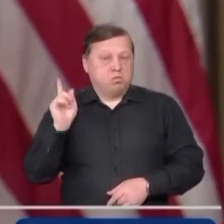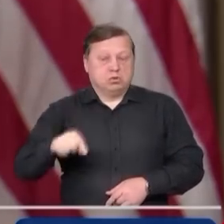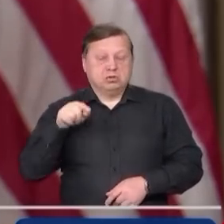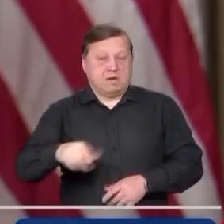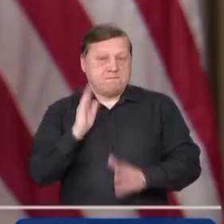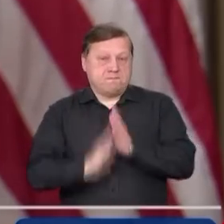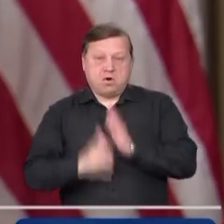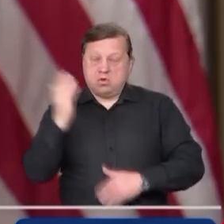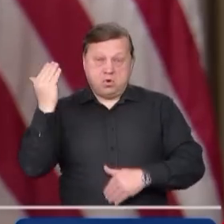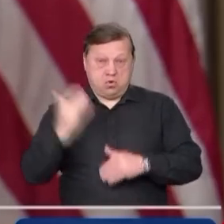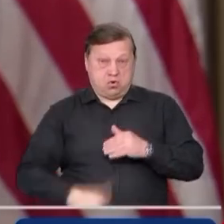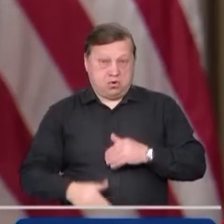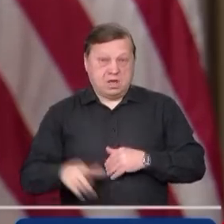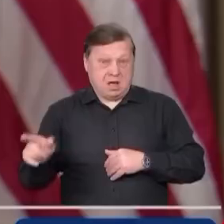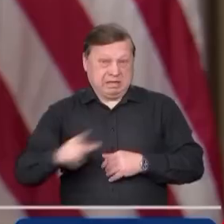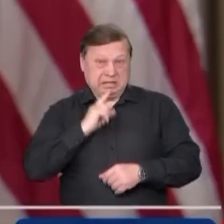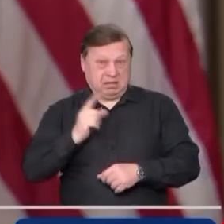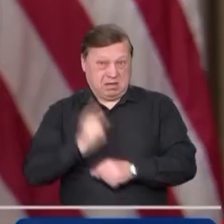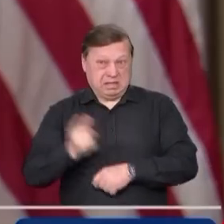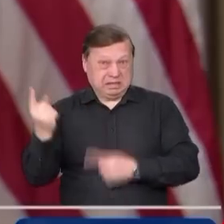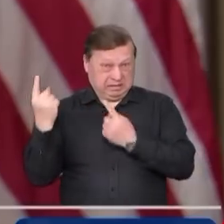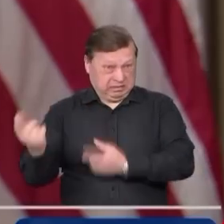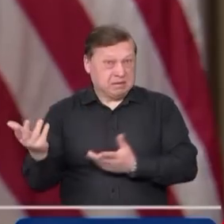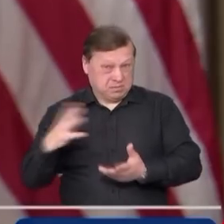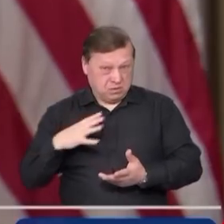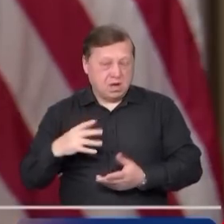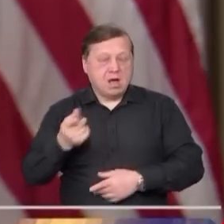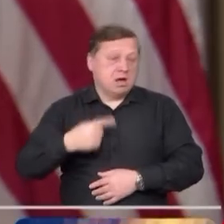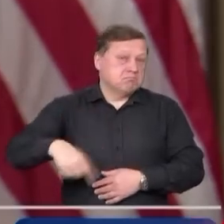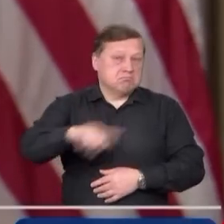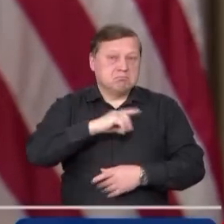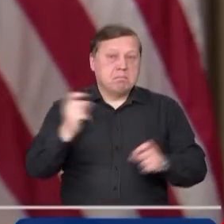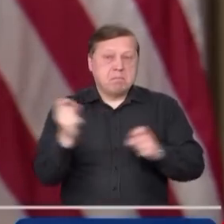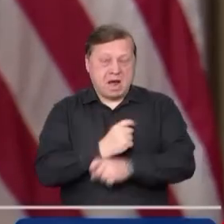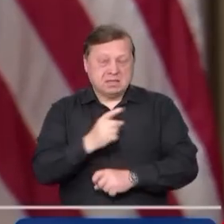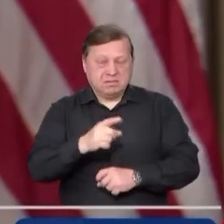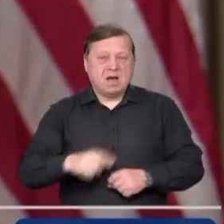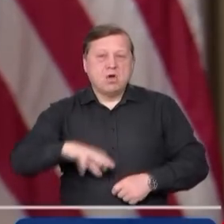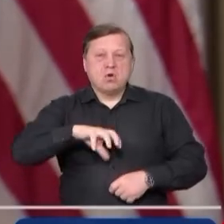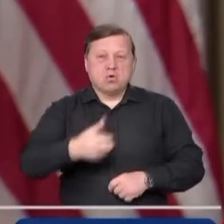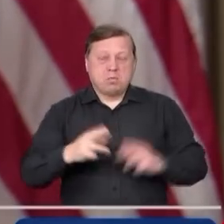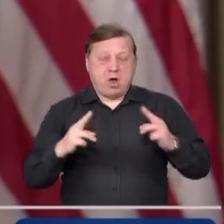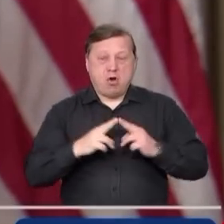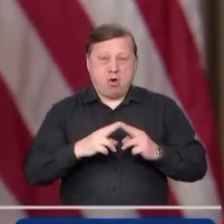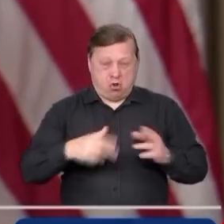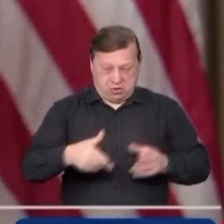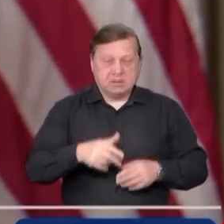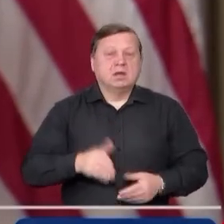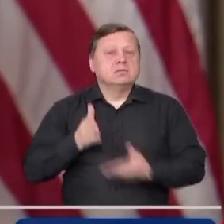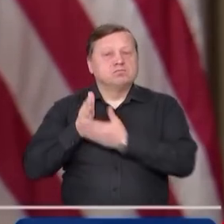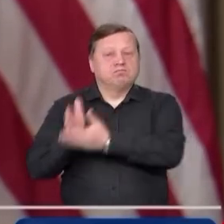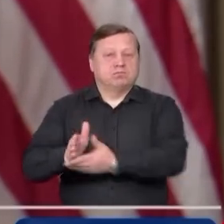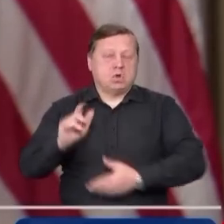wojny, na którą się sam zdecydował, kraje naszej grupy kontaktowej będą nadal wspierały obronę Ukrainy,